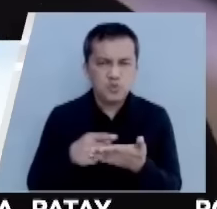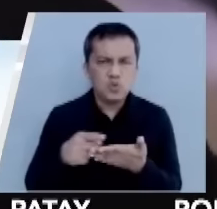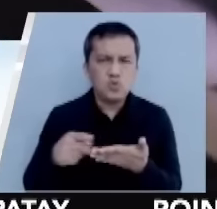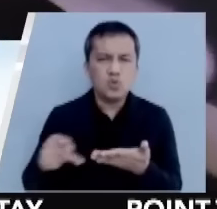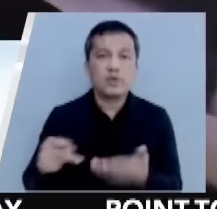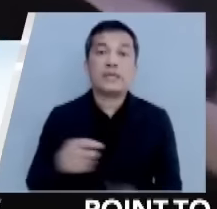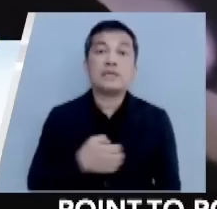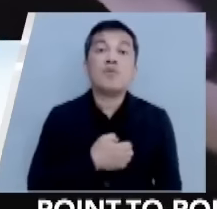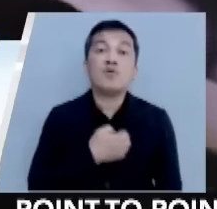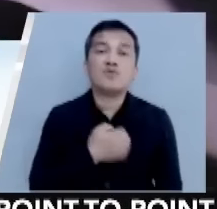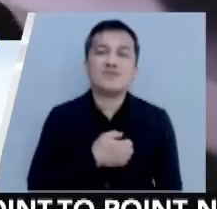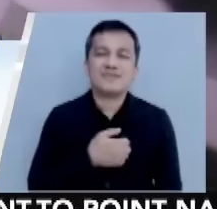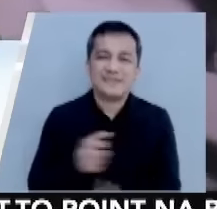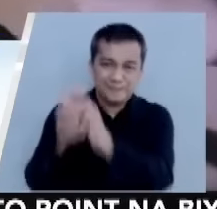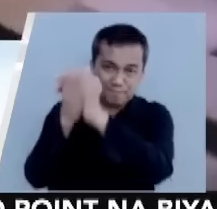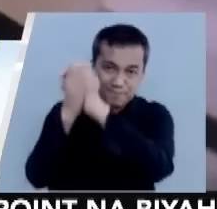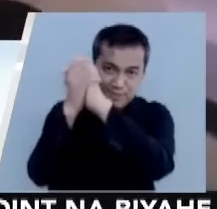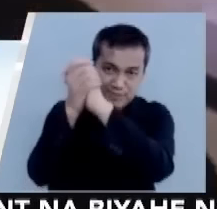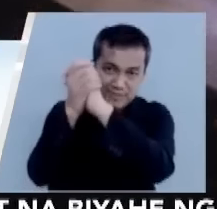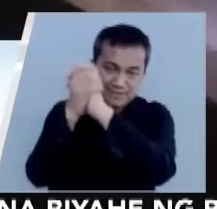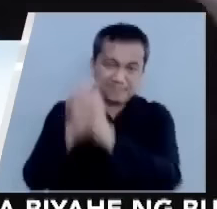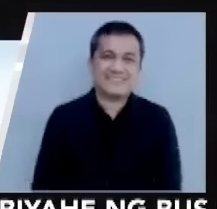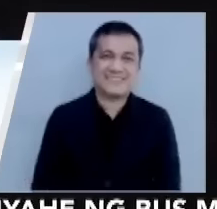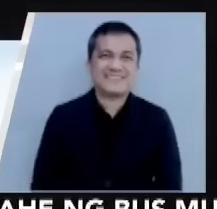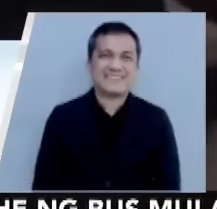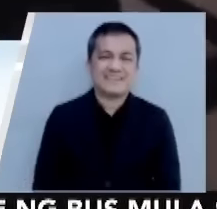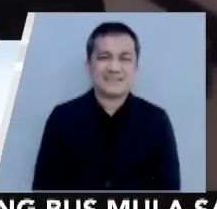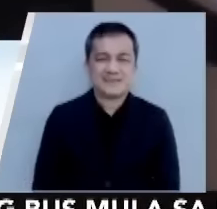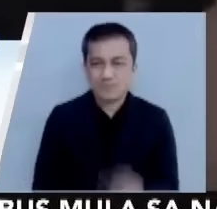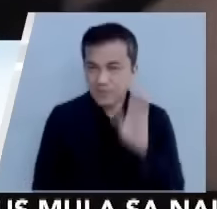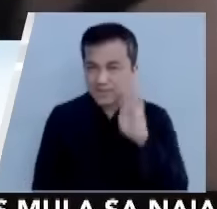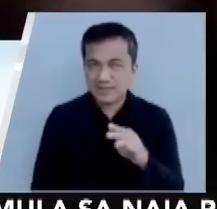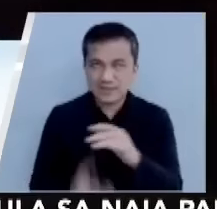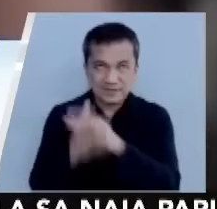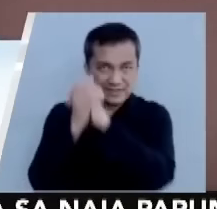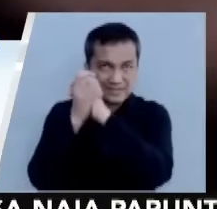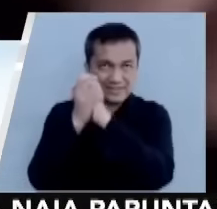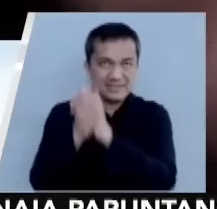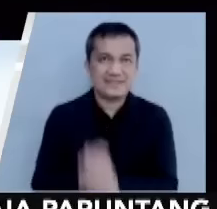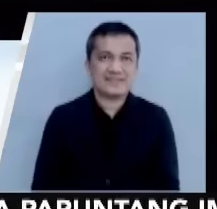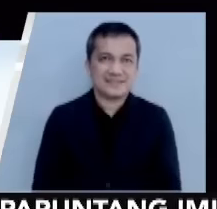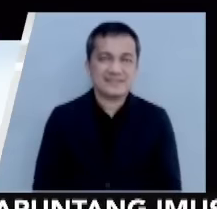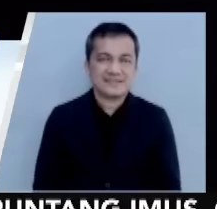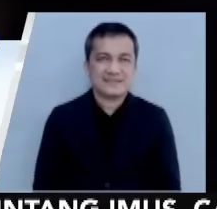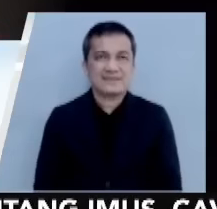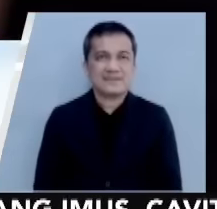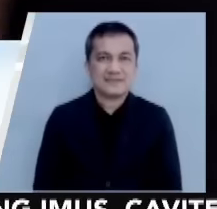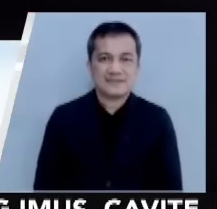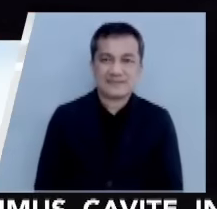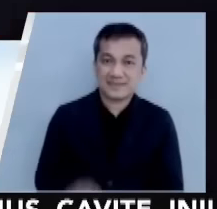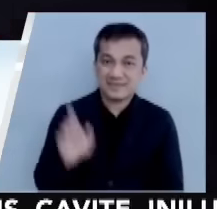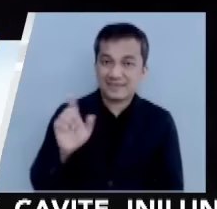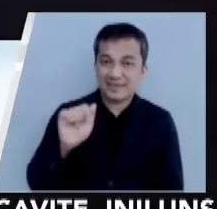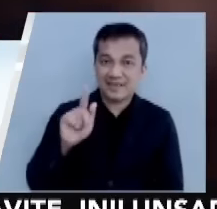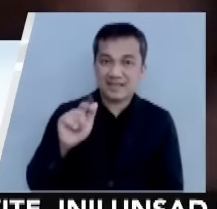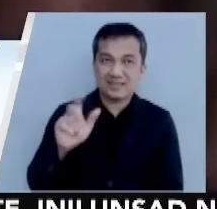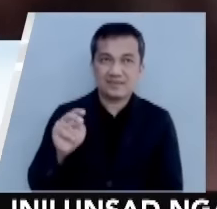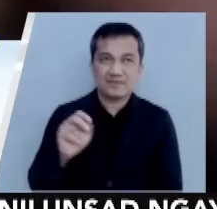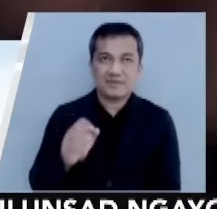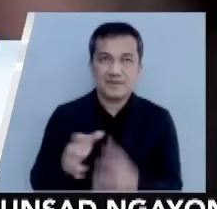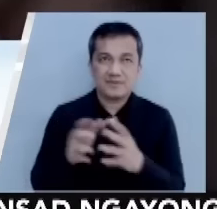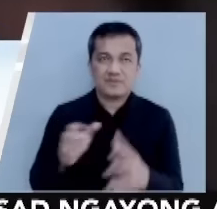Congrats! Brother, congrats ulit ha. Thank you, kay Dennis. Si Alden sobrang na-appreciate daw ang